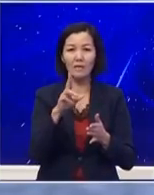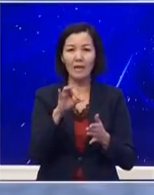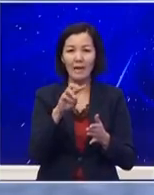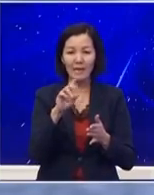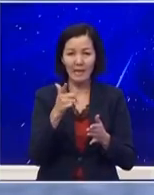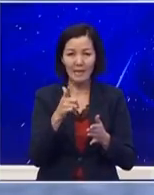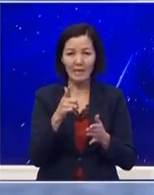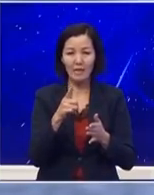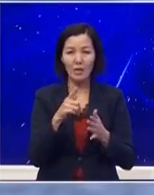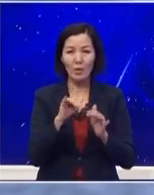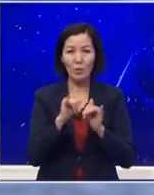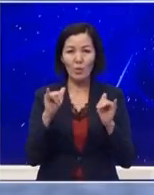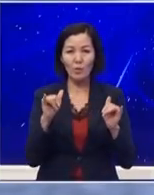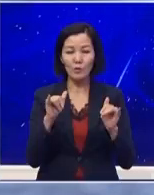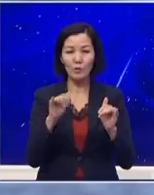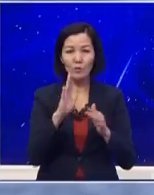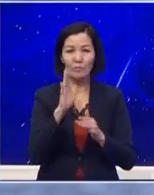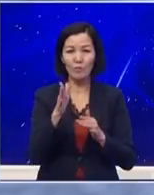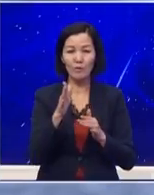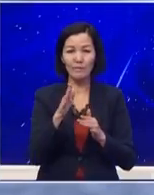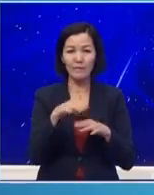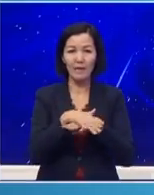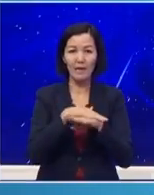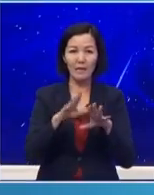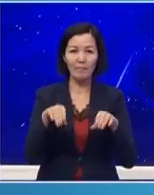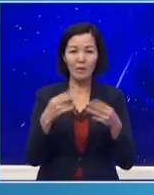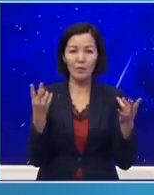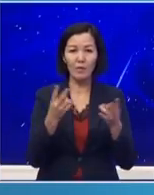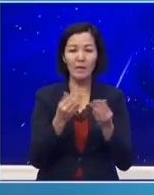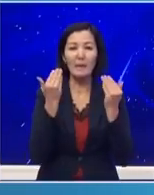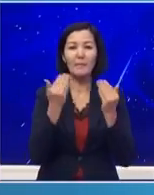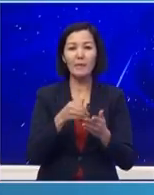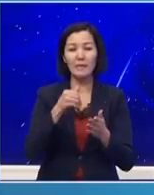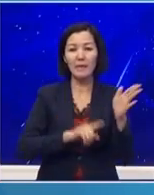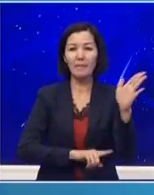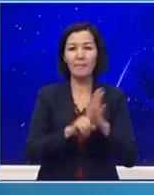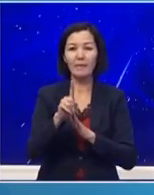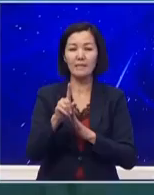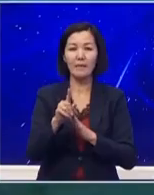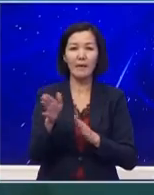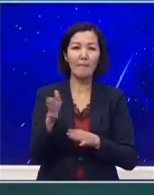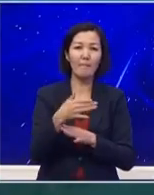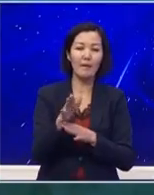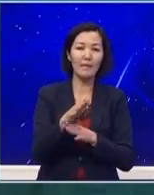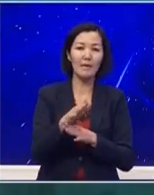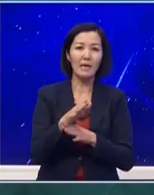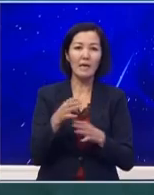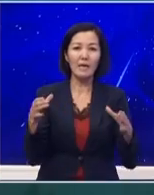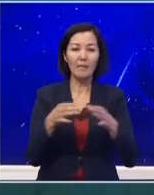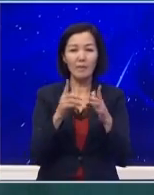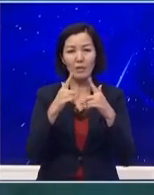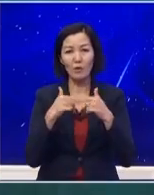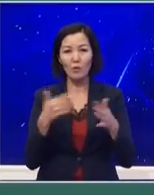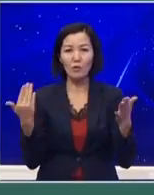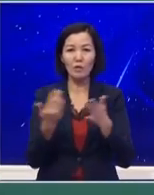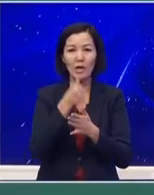дейін өсірілуге керек, халыққа берілу керек өзі. Биылдан бастап елде балық шаруашылығы комитеті құрылды. Жаңа жылдан кейінгі